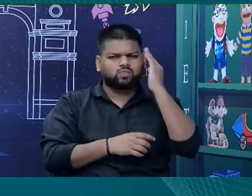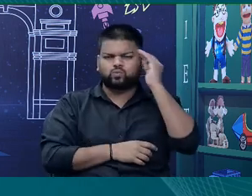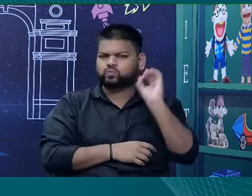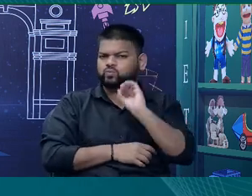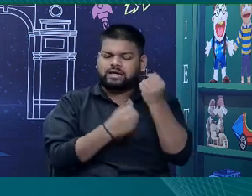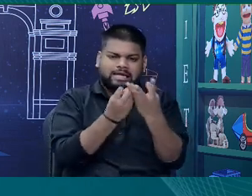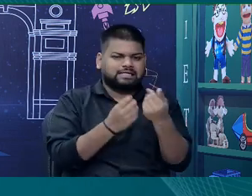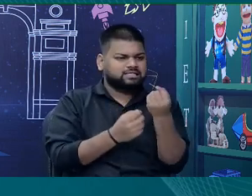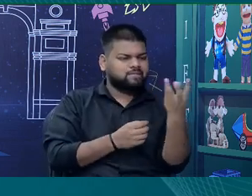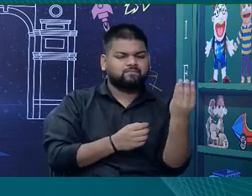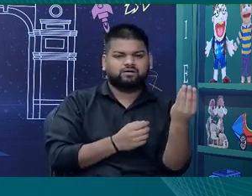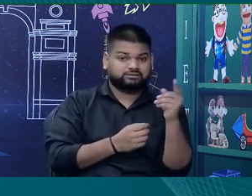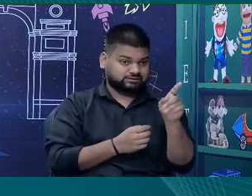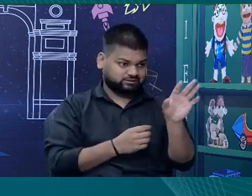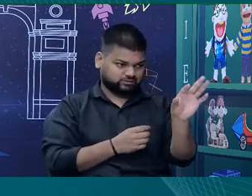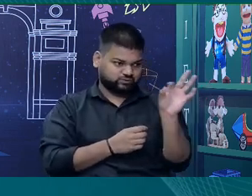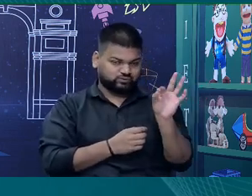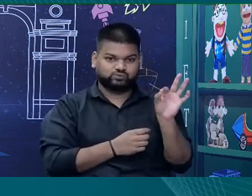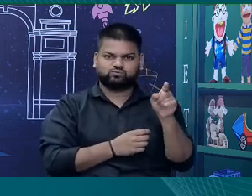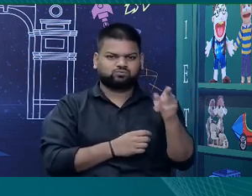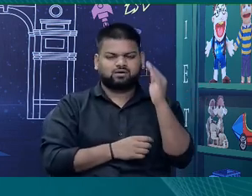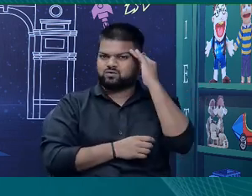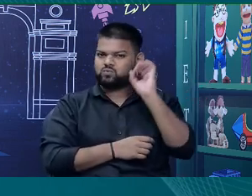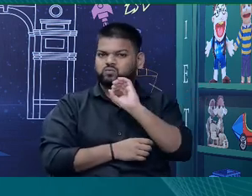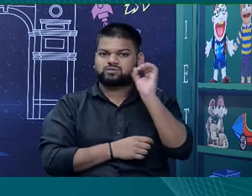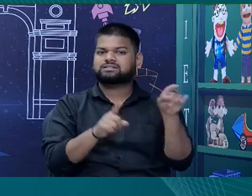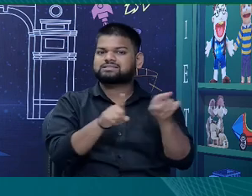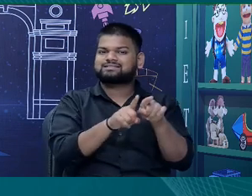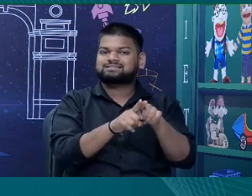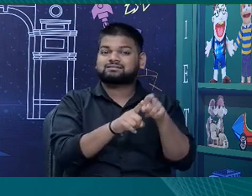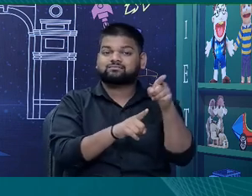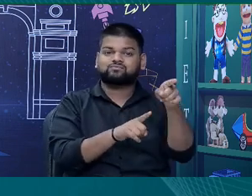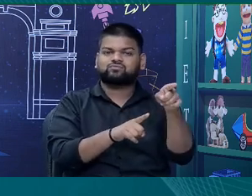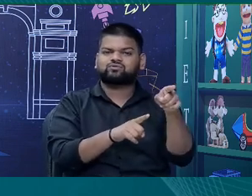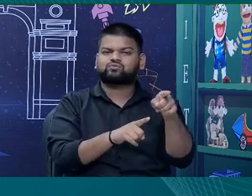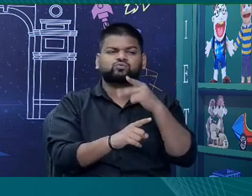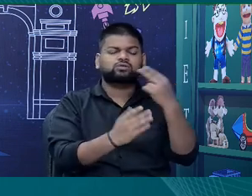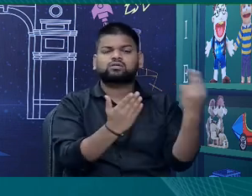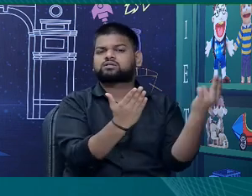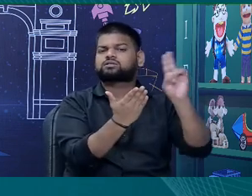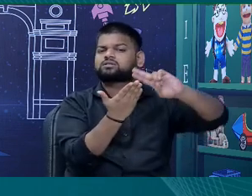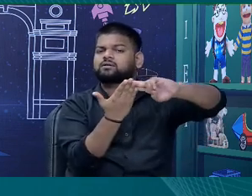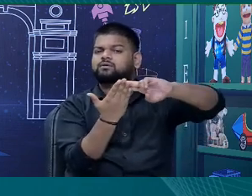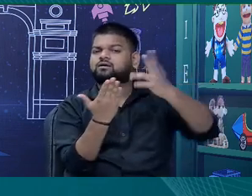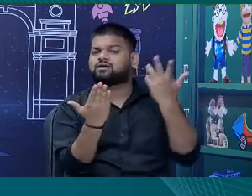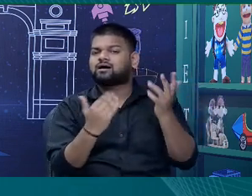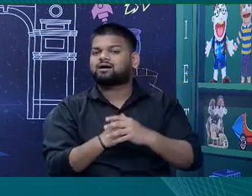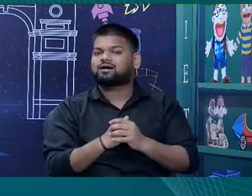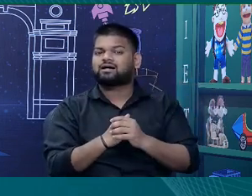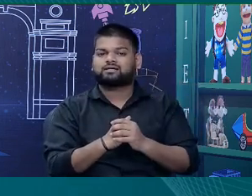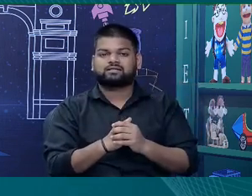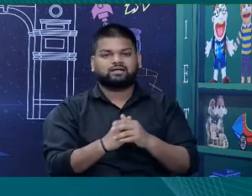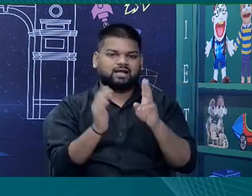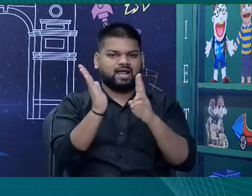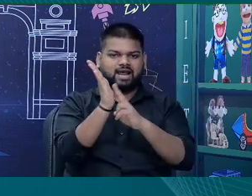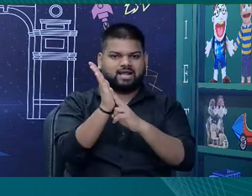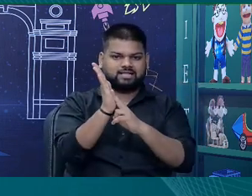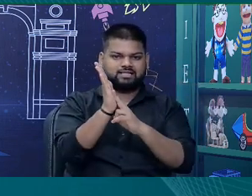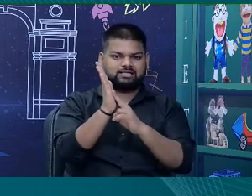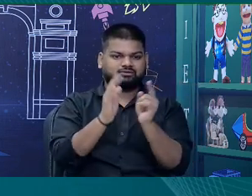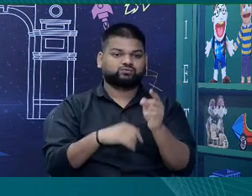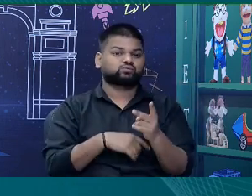और मुझे मत बताइए वो मेरे लिए अननोन था तो उसको मैंने दिनो किया एन से ठीक है उसको मैंने सब पूछ कर लिया की वो नंबर एन है इसके